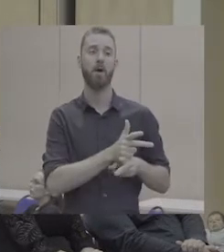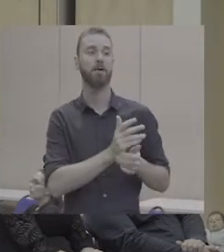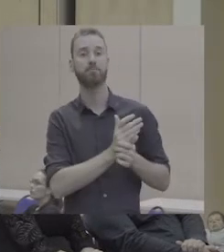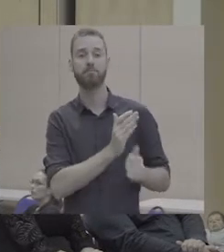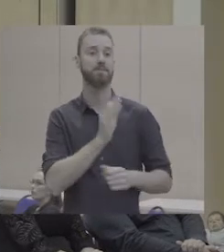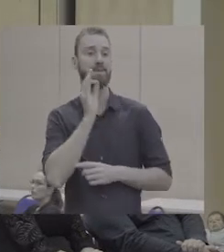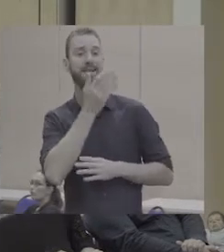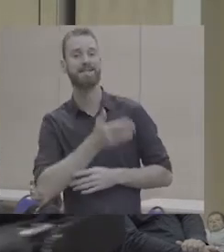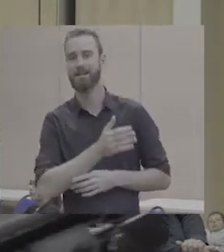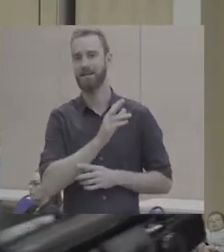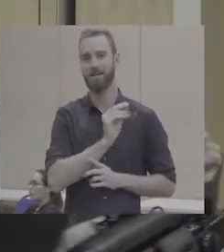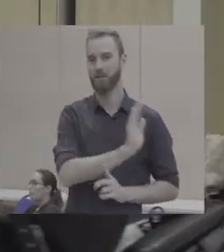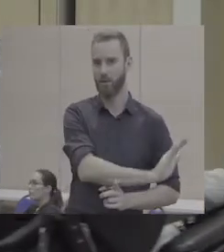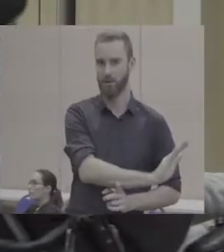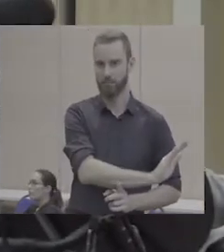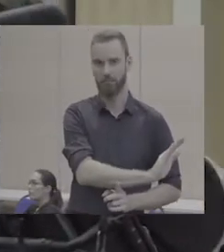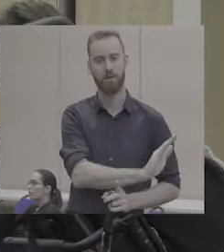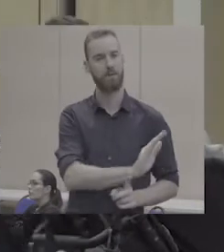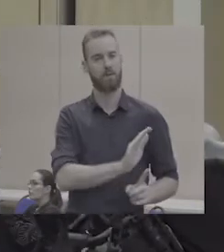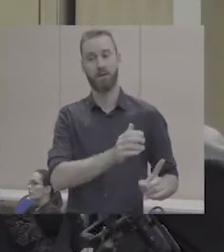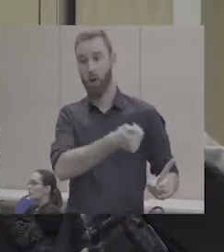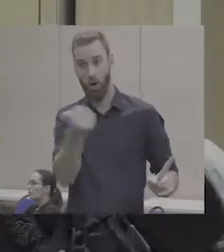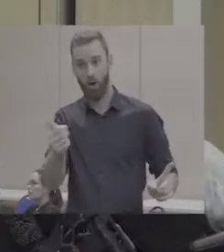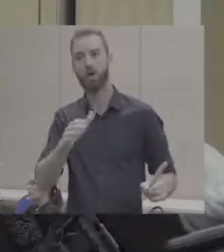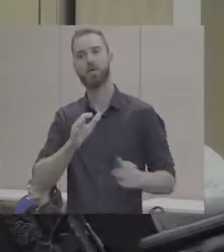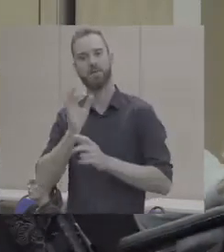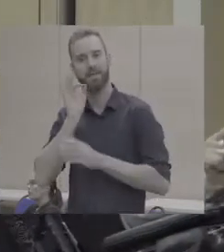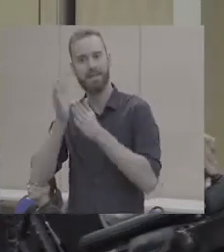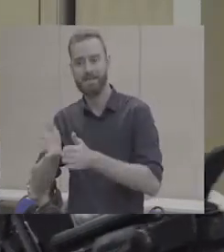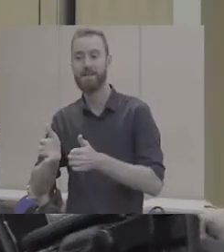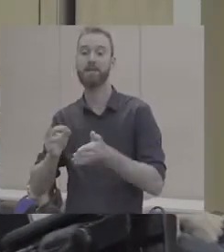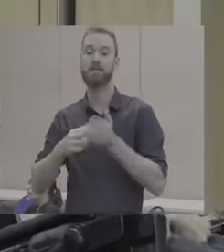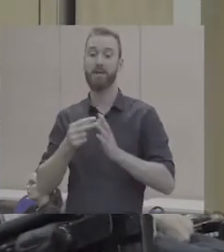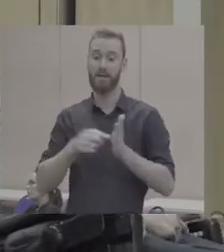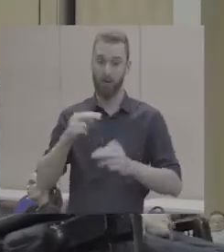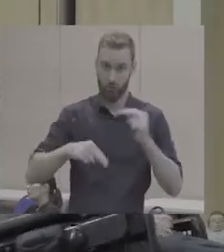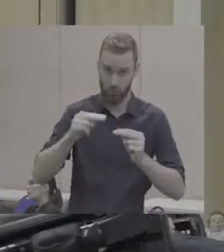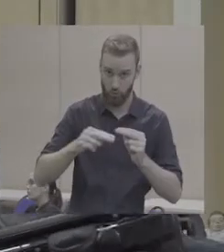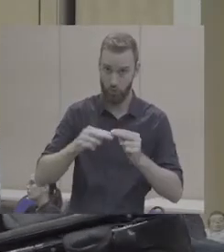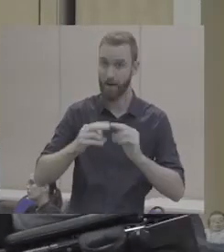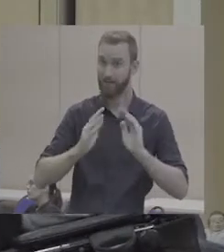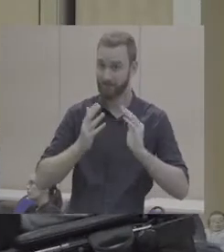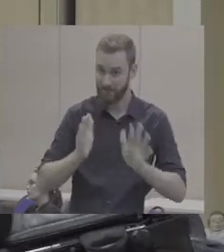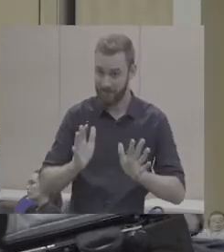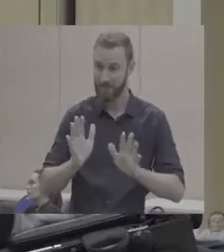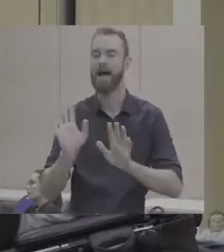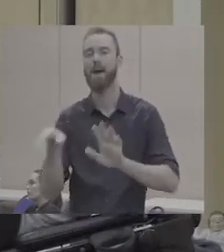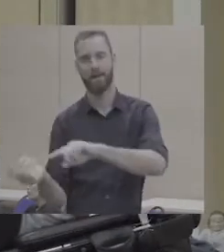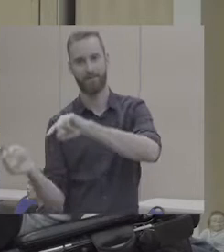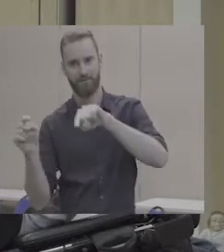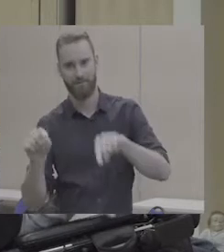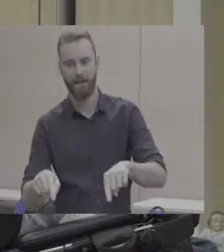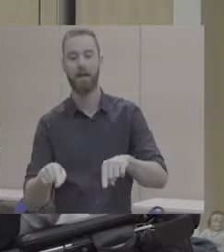spécialisés. Il existe des entrepreneurs spécialisés qui sont en mesure, après la construction, de venir et, dans ce temps-là, de faire des